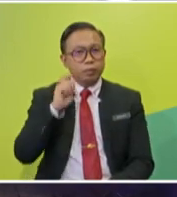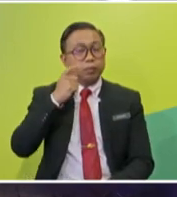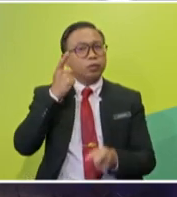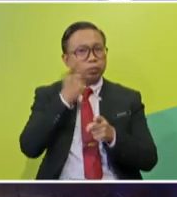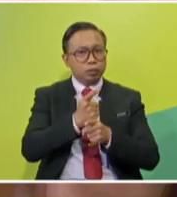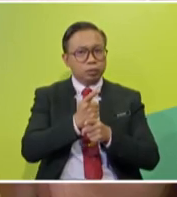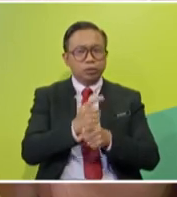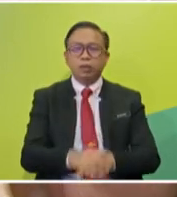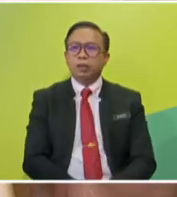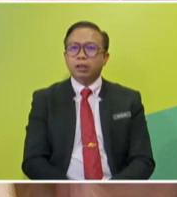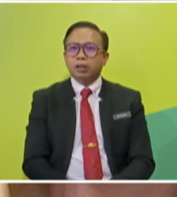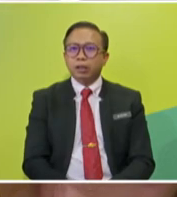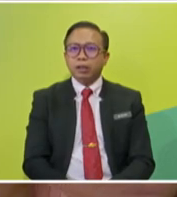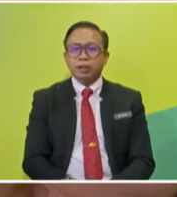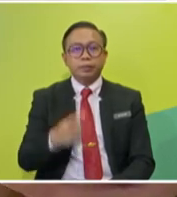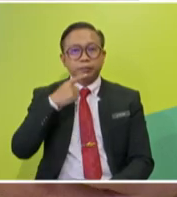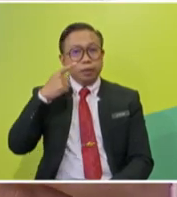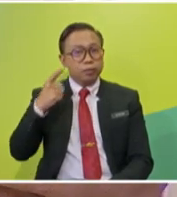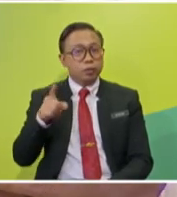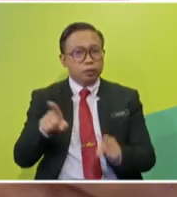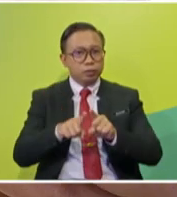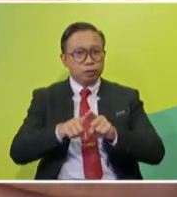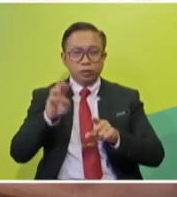betul oke kita sebut sama-sama